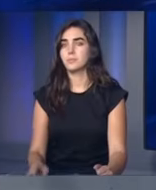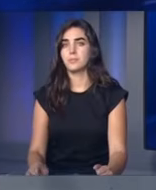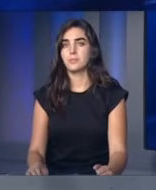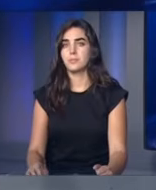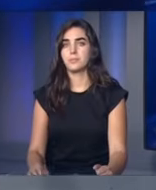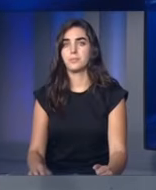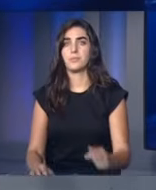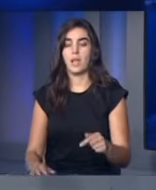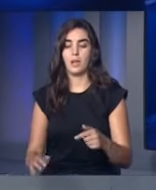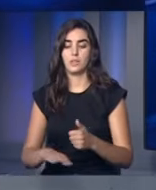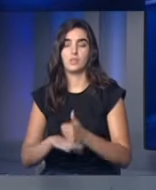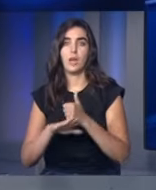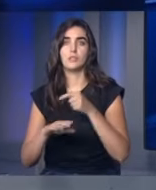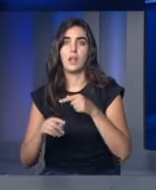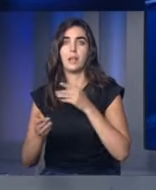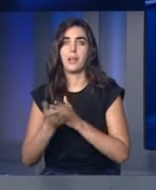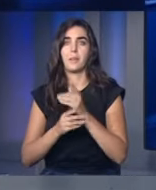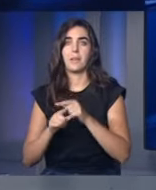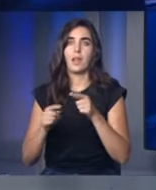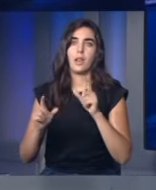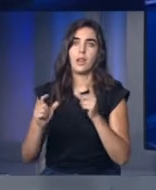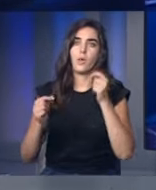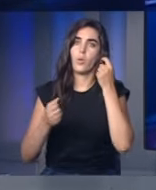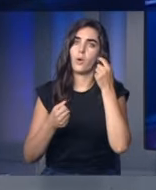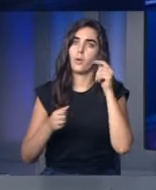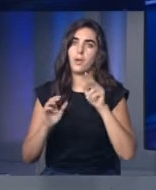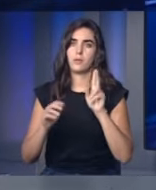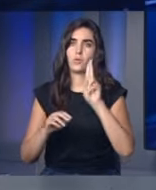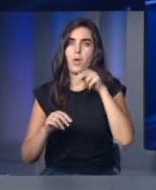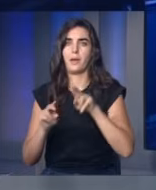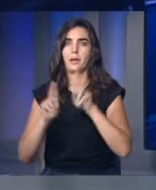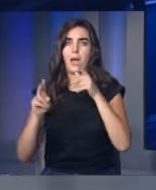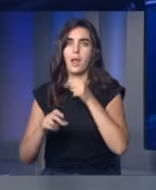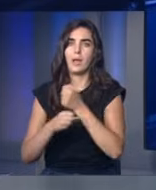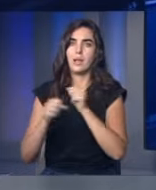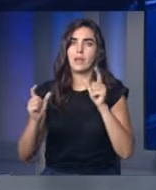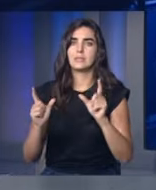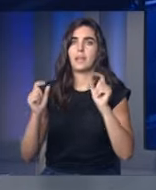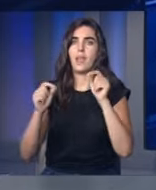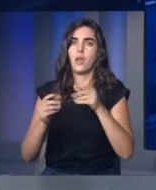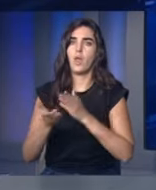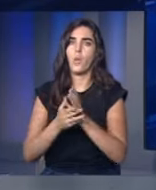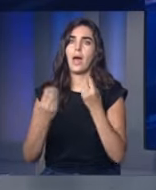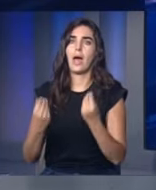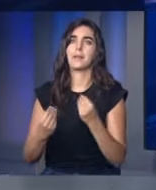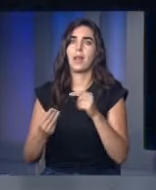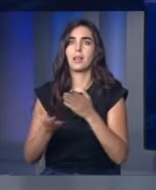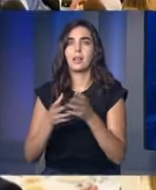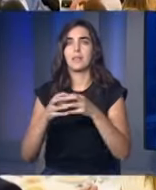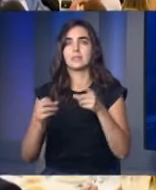جعجع يصف محور الممانعة والتيار الوطني الحر بسرطان يضرب لبنان ويقوض أي رجاء